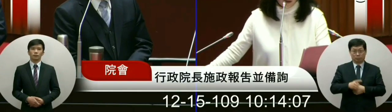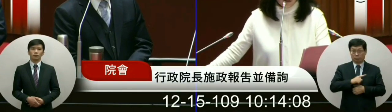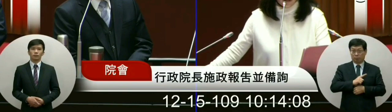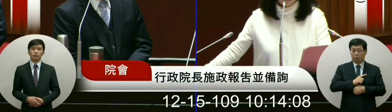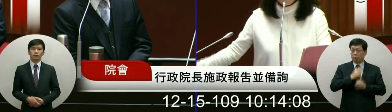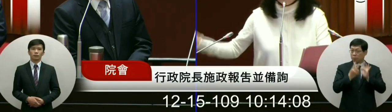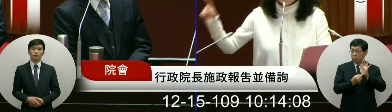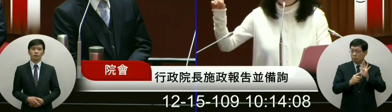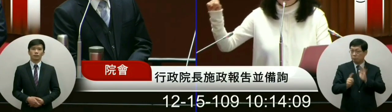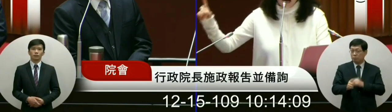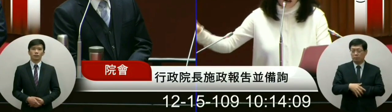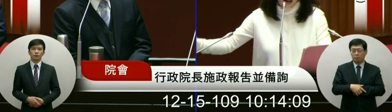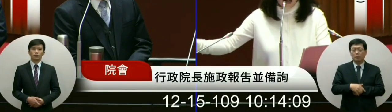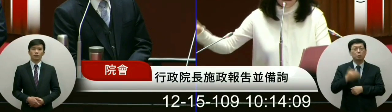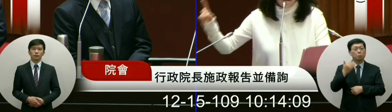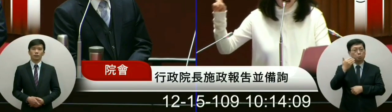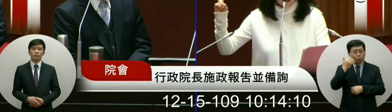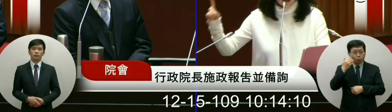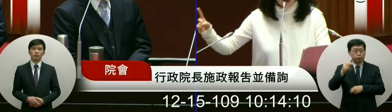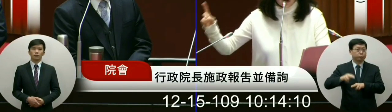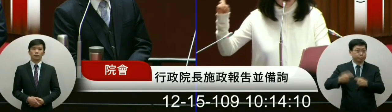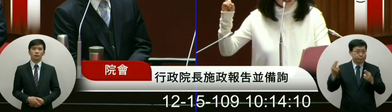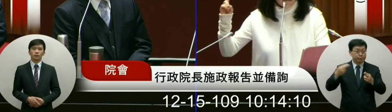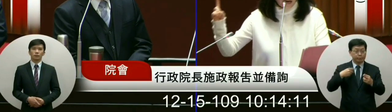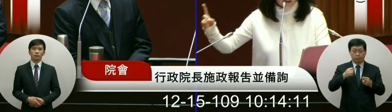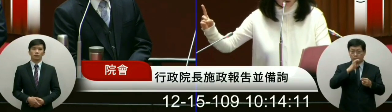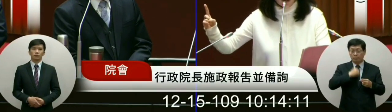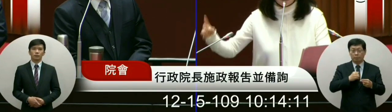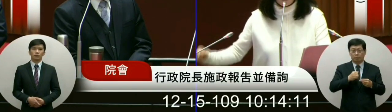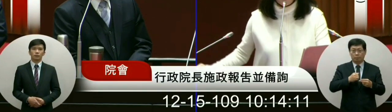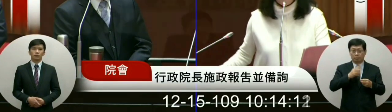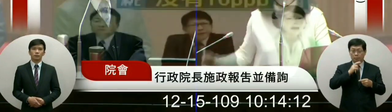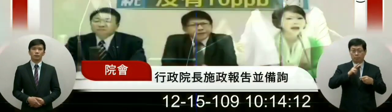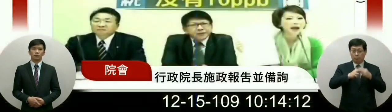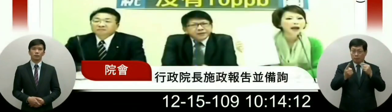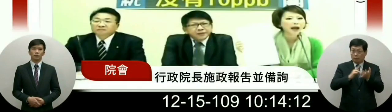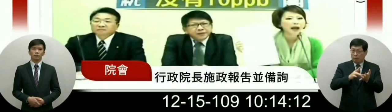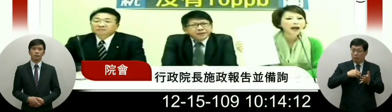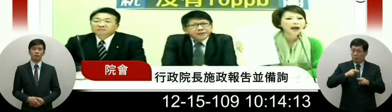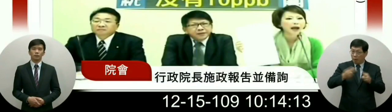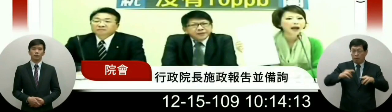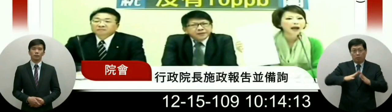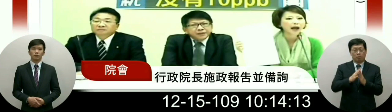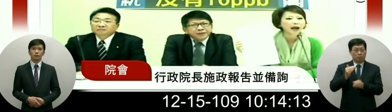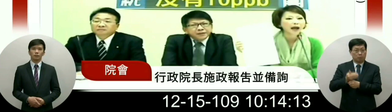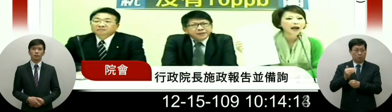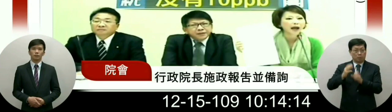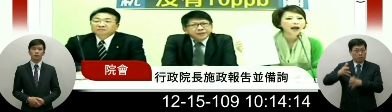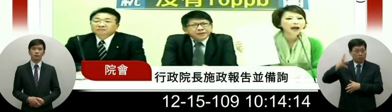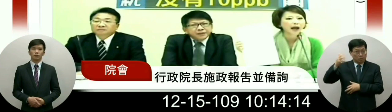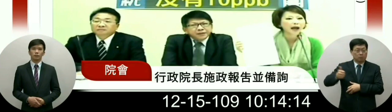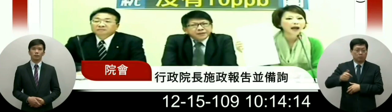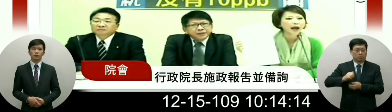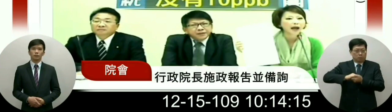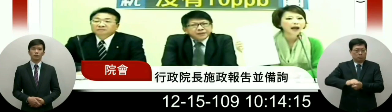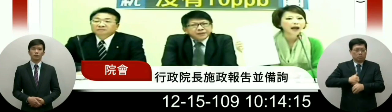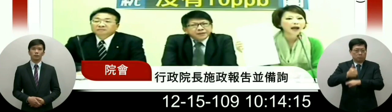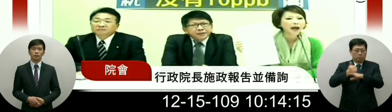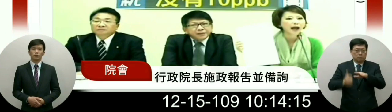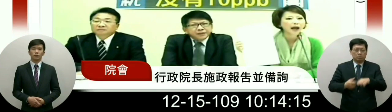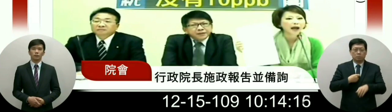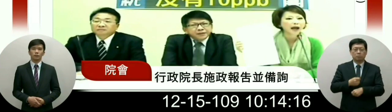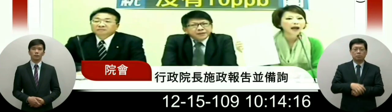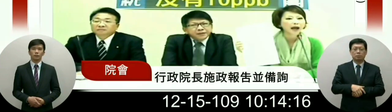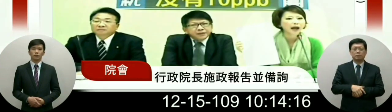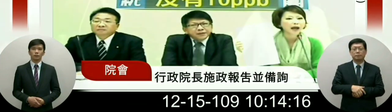当时表示，只要开放瘦肉精美猪进口，马英九总统就必须下